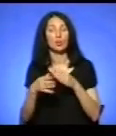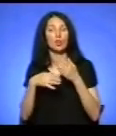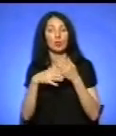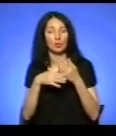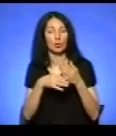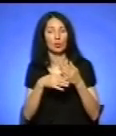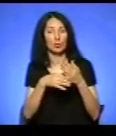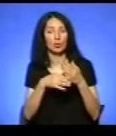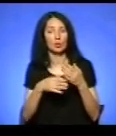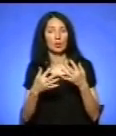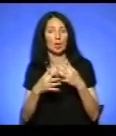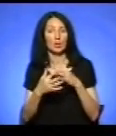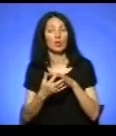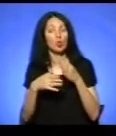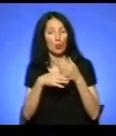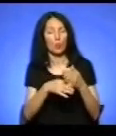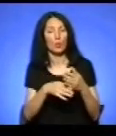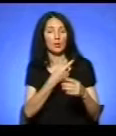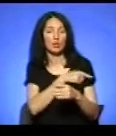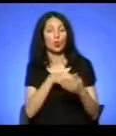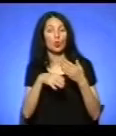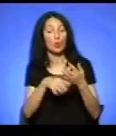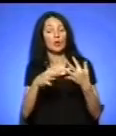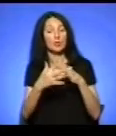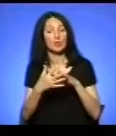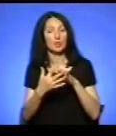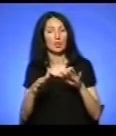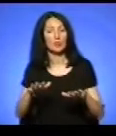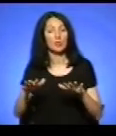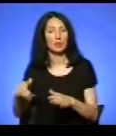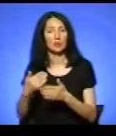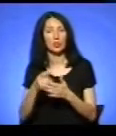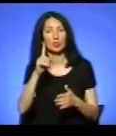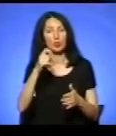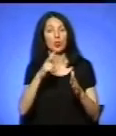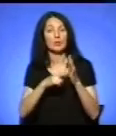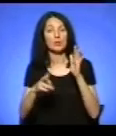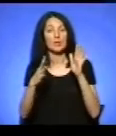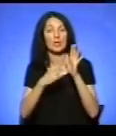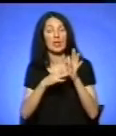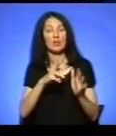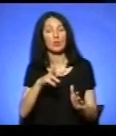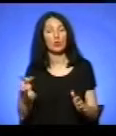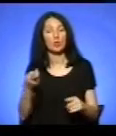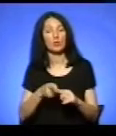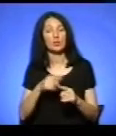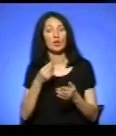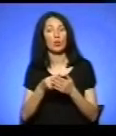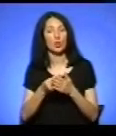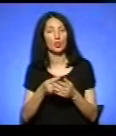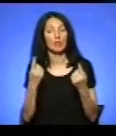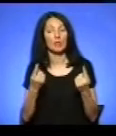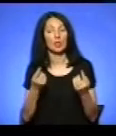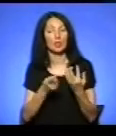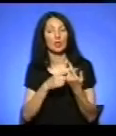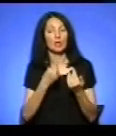допомоги в сільській місцевості, майже 179 мільйонів. Ці кошти, значна кількість коштів, йде